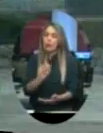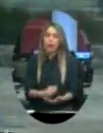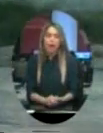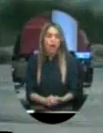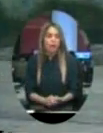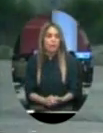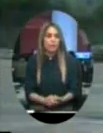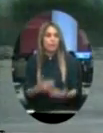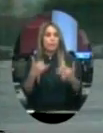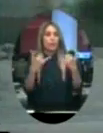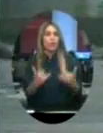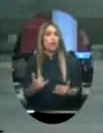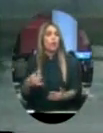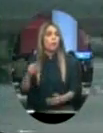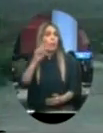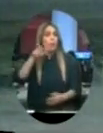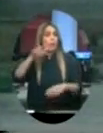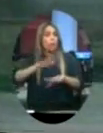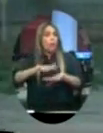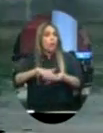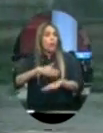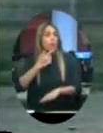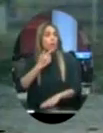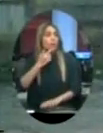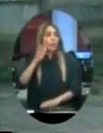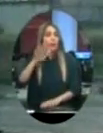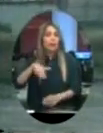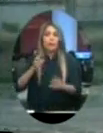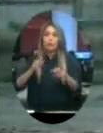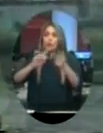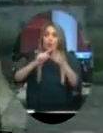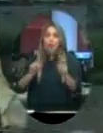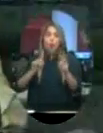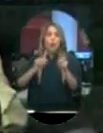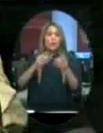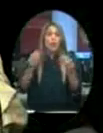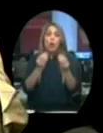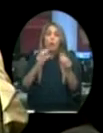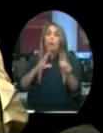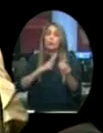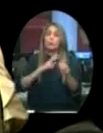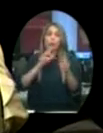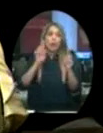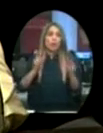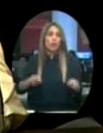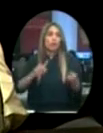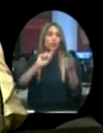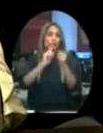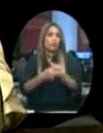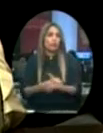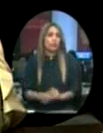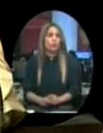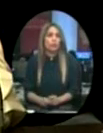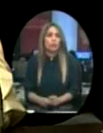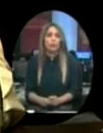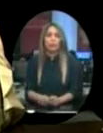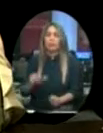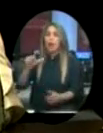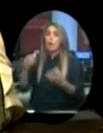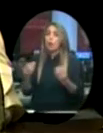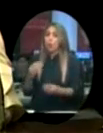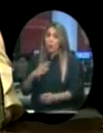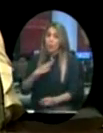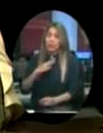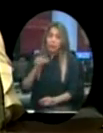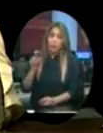אנו שומעים ממומחים, כי ישנן גם חלופות לאמוניה עצמה. אמוניה זה לא חומר של נחיצות לאומית. זה